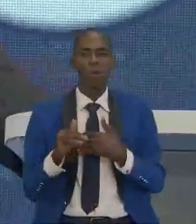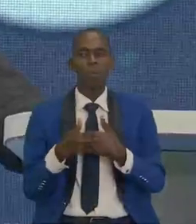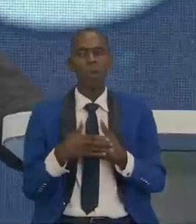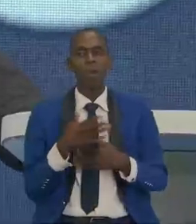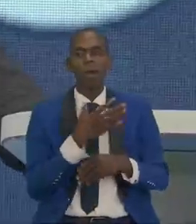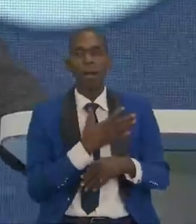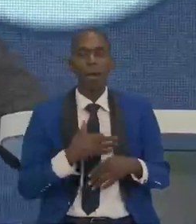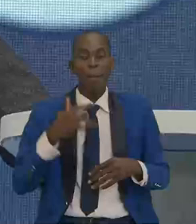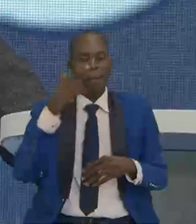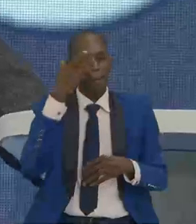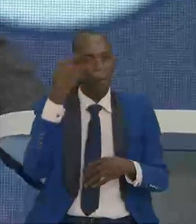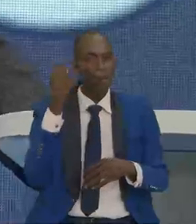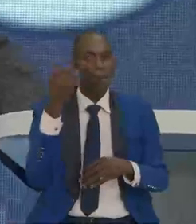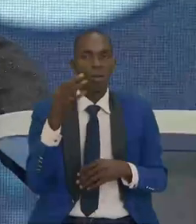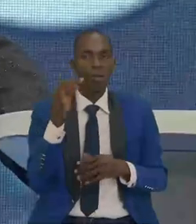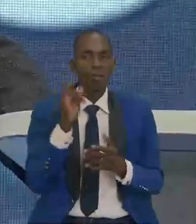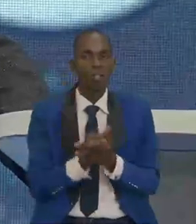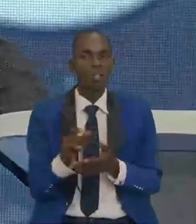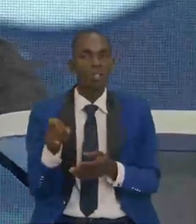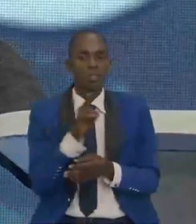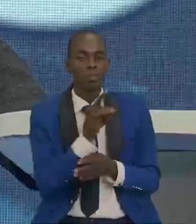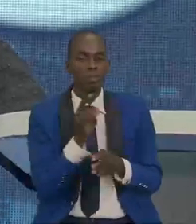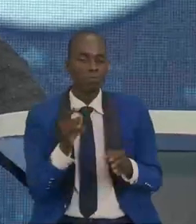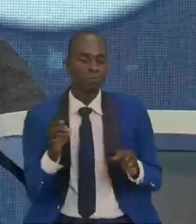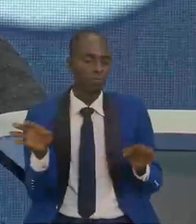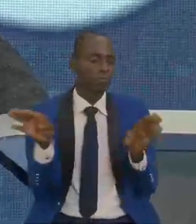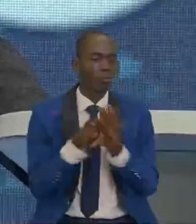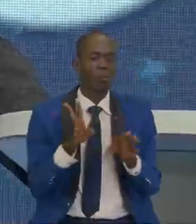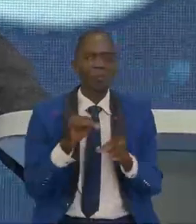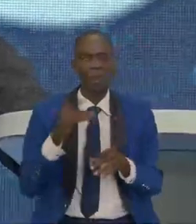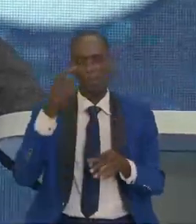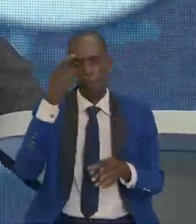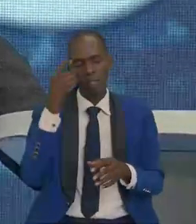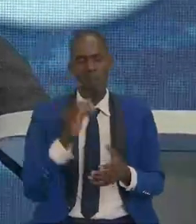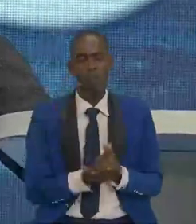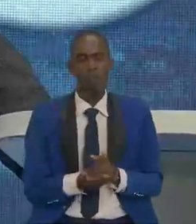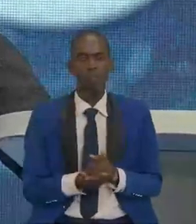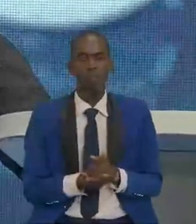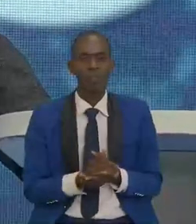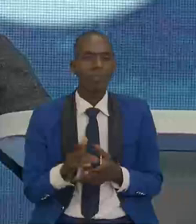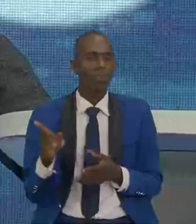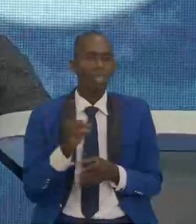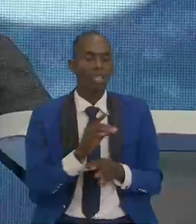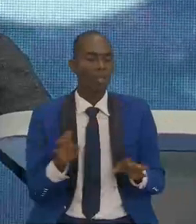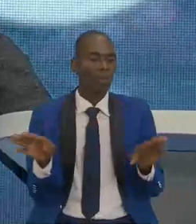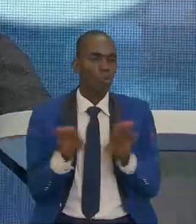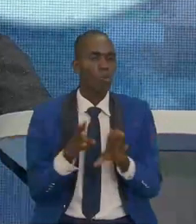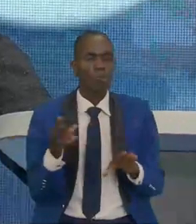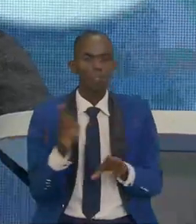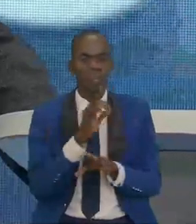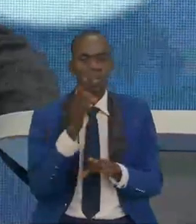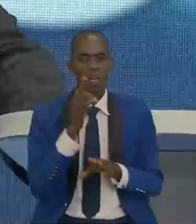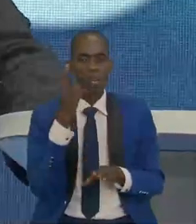Ils ont un vote face habituel. À cause de cela, ils endurcissent, ferment